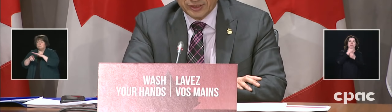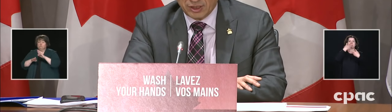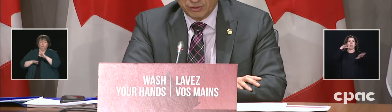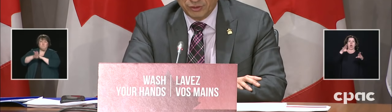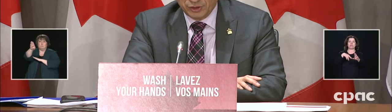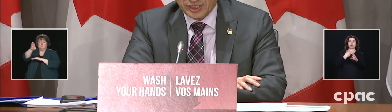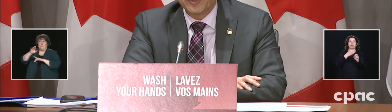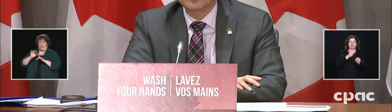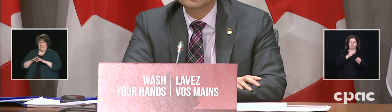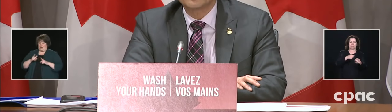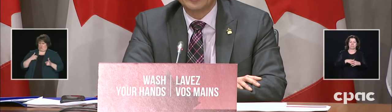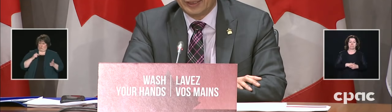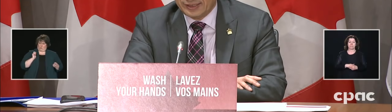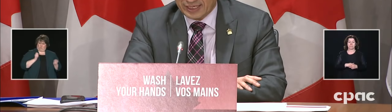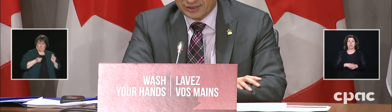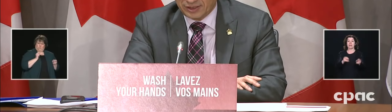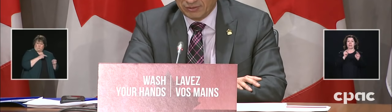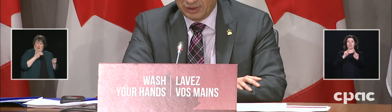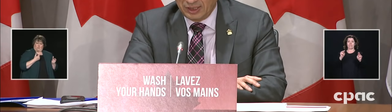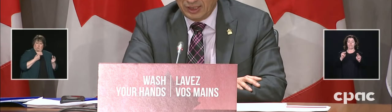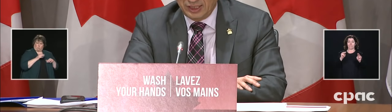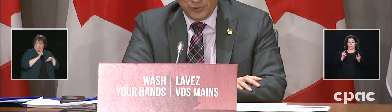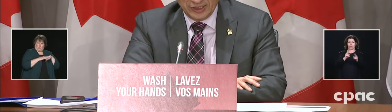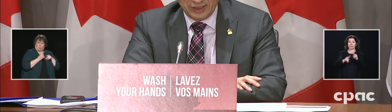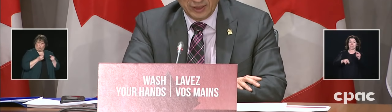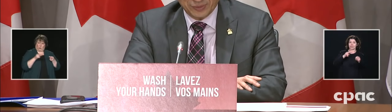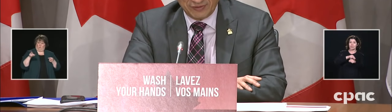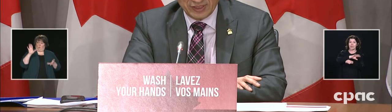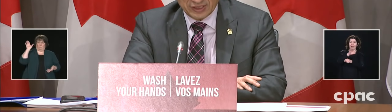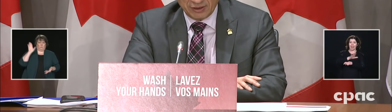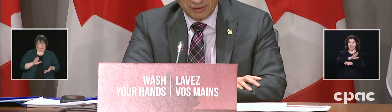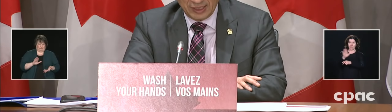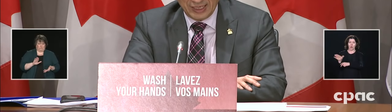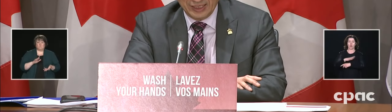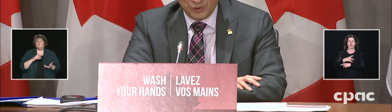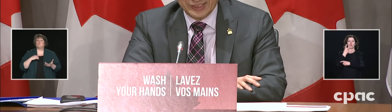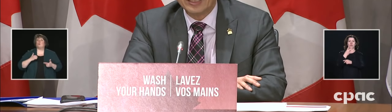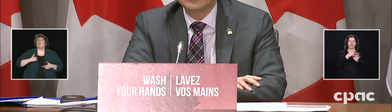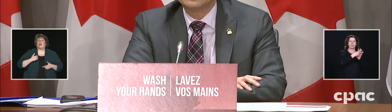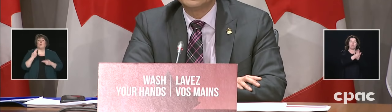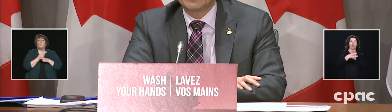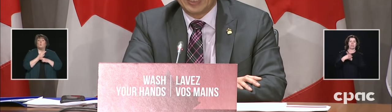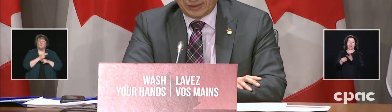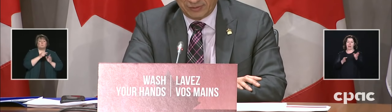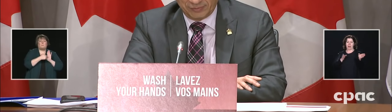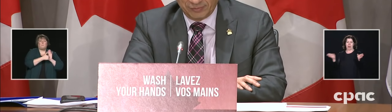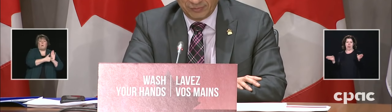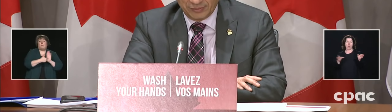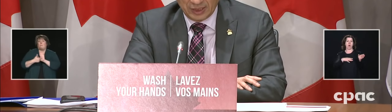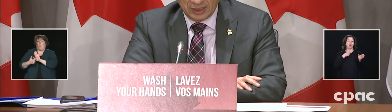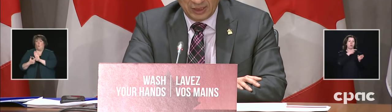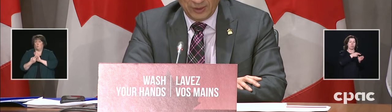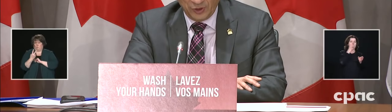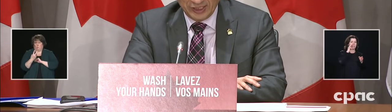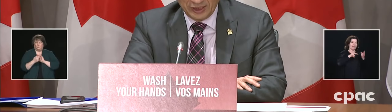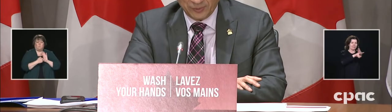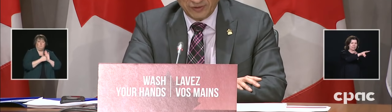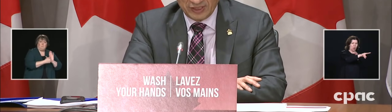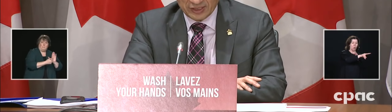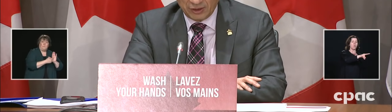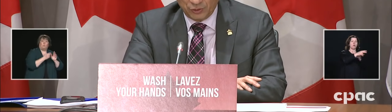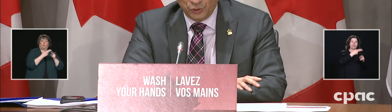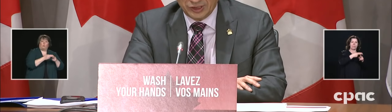nous utilisons deux approches de modélisation, les modèles de prévision et les modèles dynamiques. Les